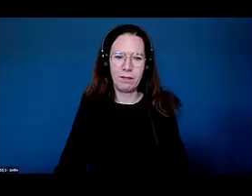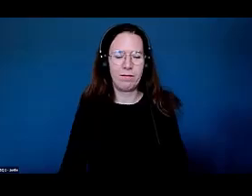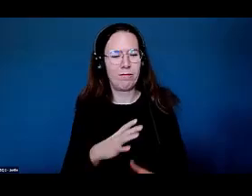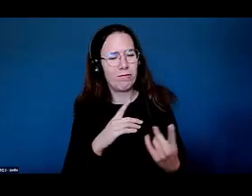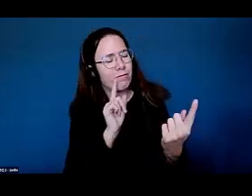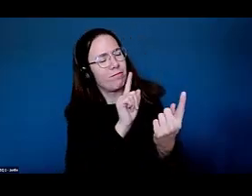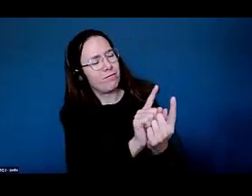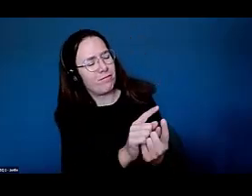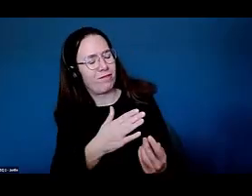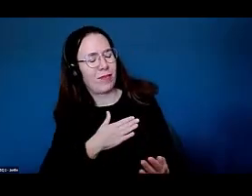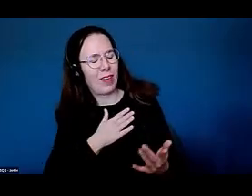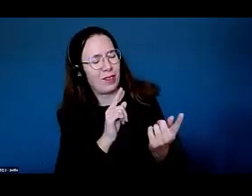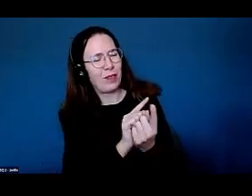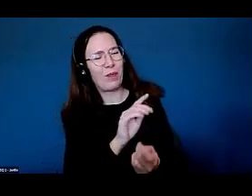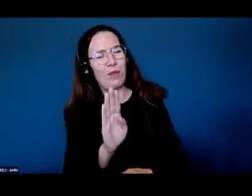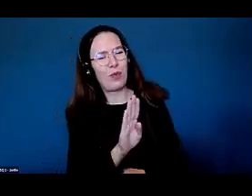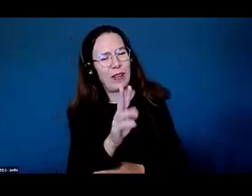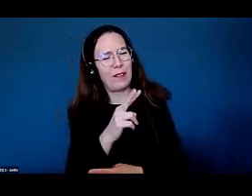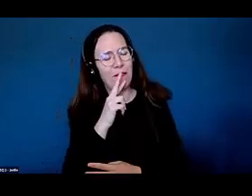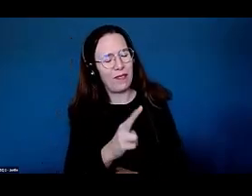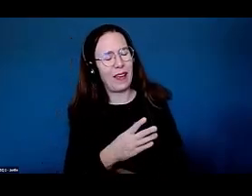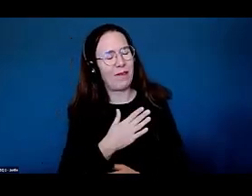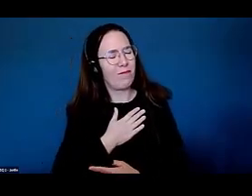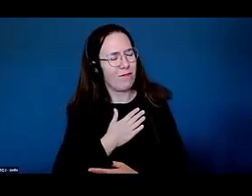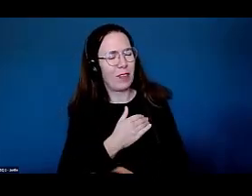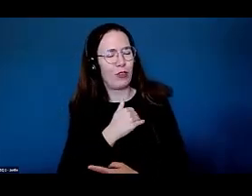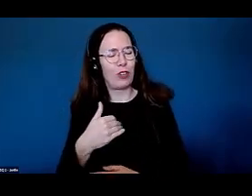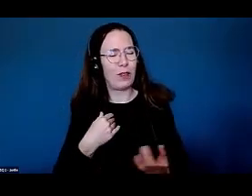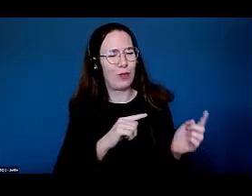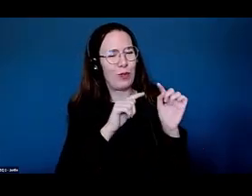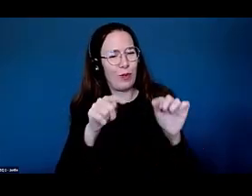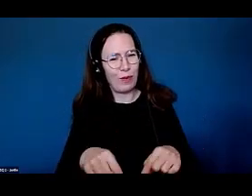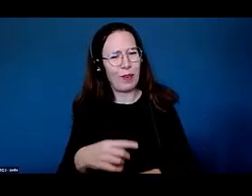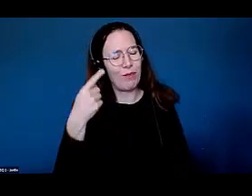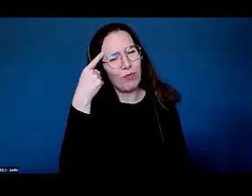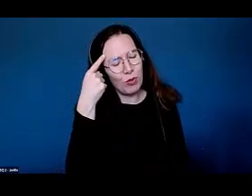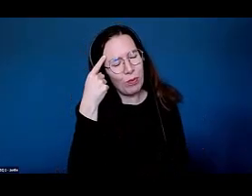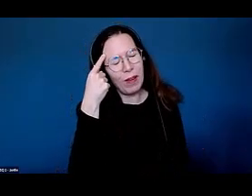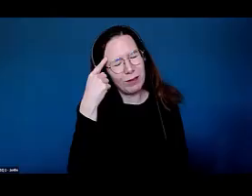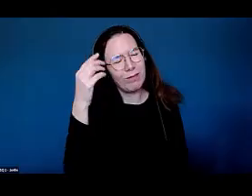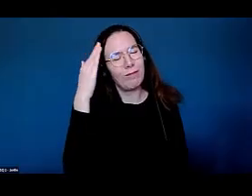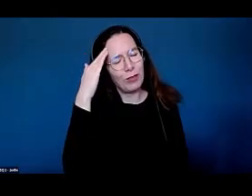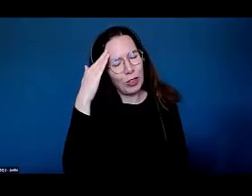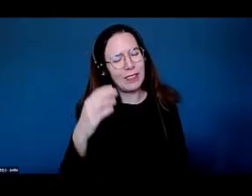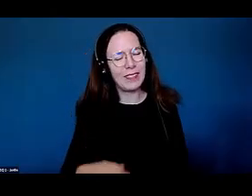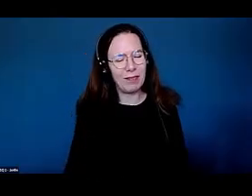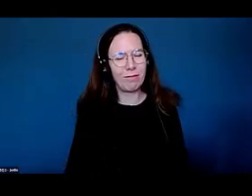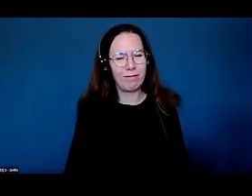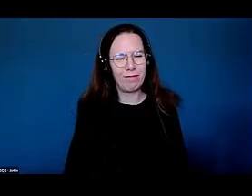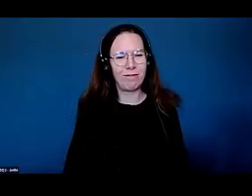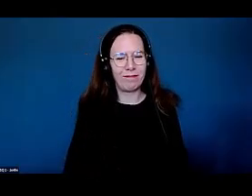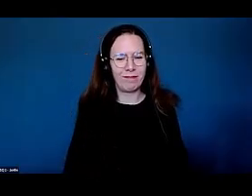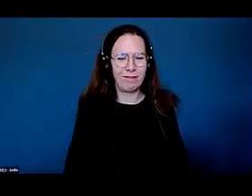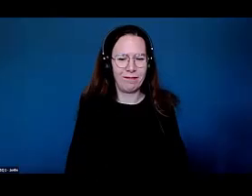C'est un honneur de te rencontrer, Bonnie. C'est un honneur d'être ici. Je pense, je sais.